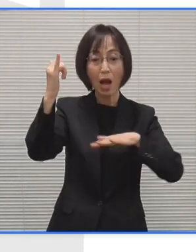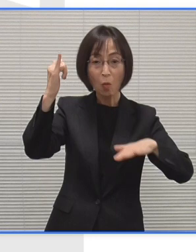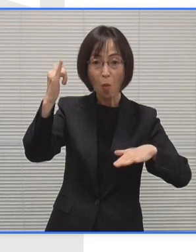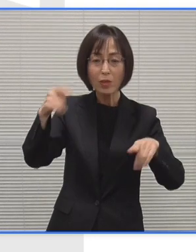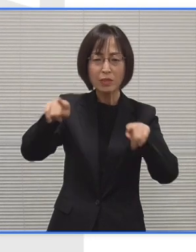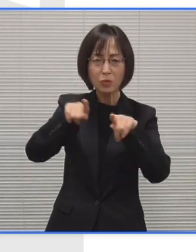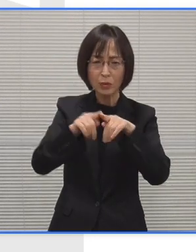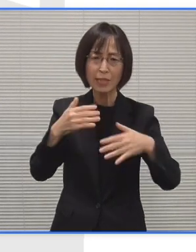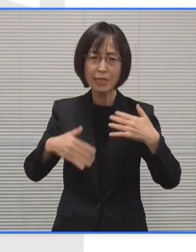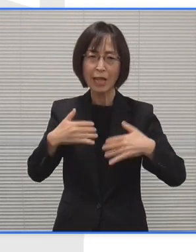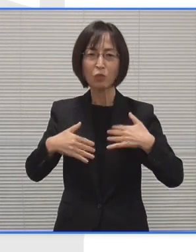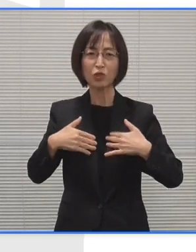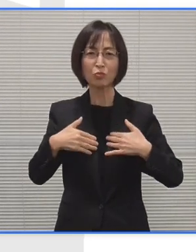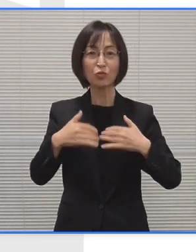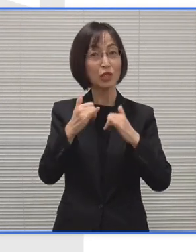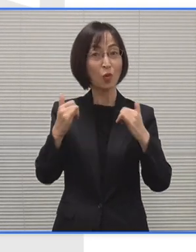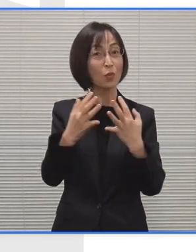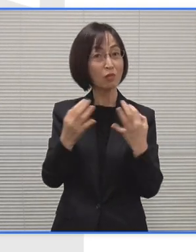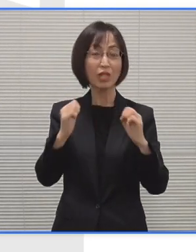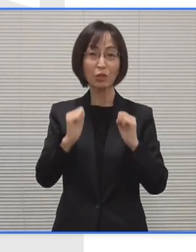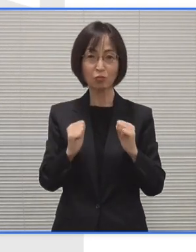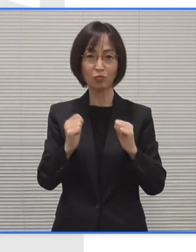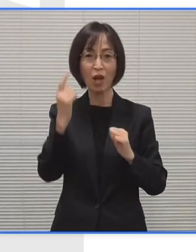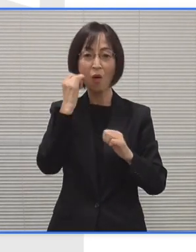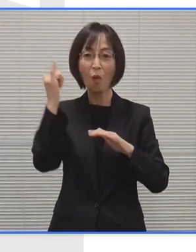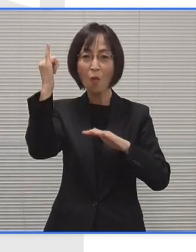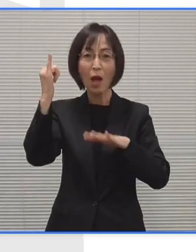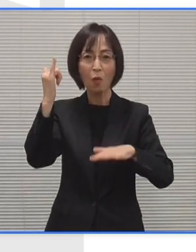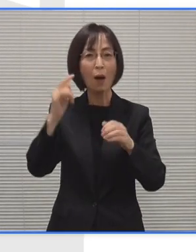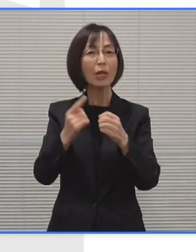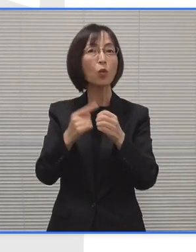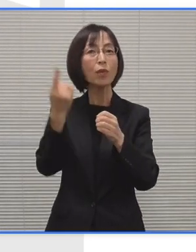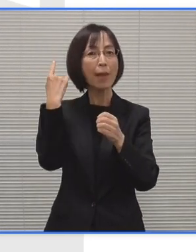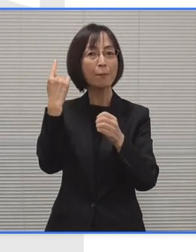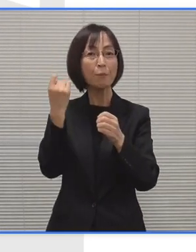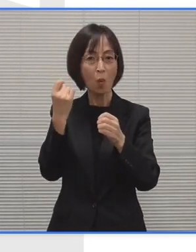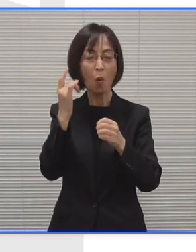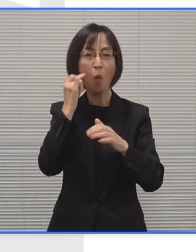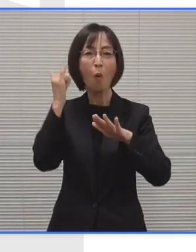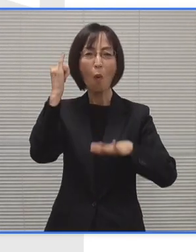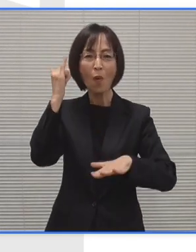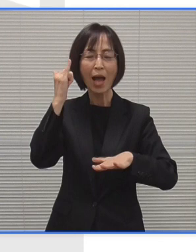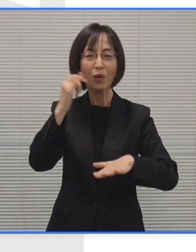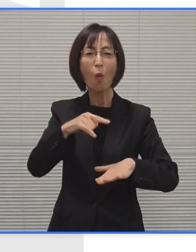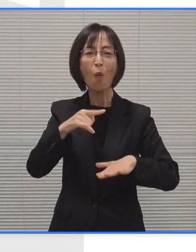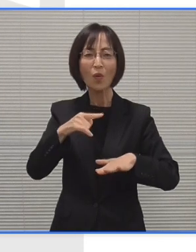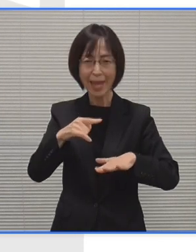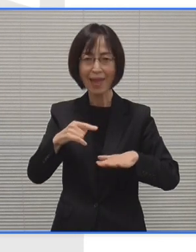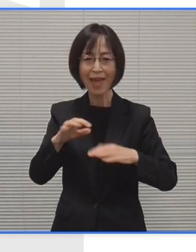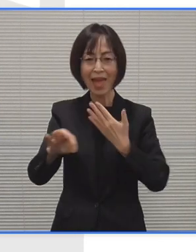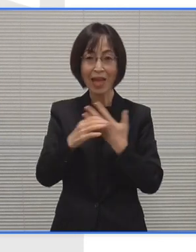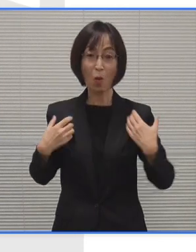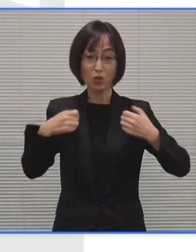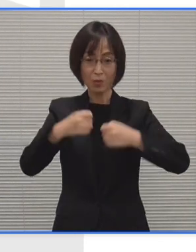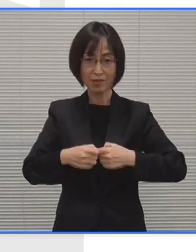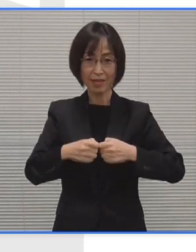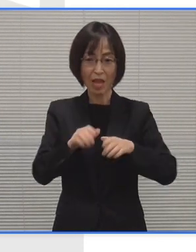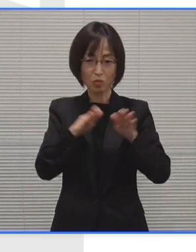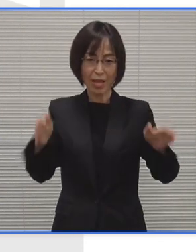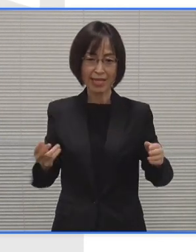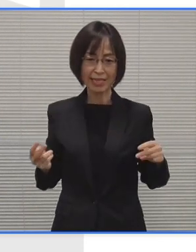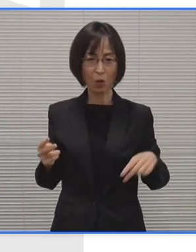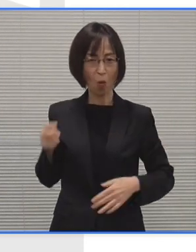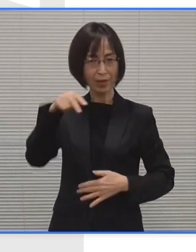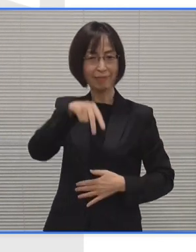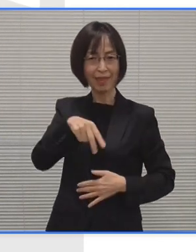も多いので、親子の去年も親子で、コスプレされてステージに上がって楽しまれたりっていうこともあるので